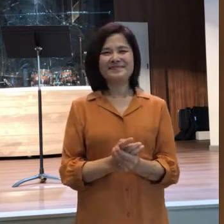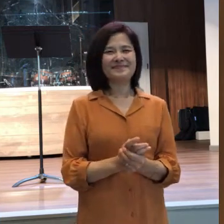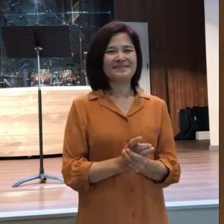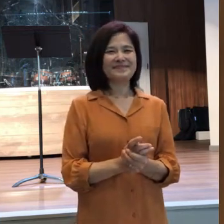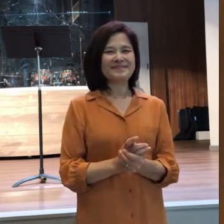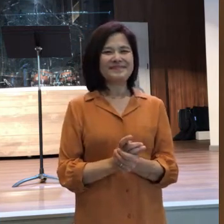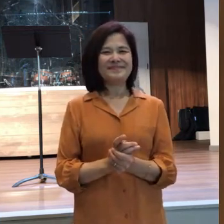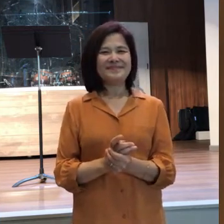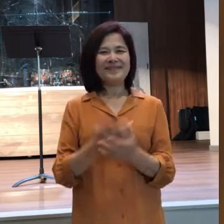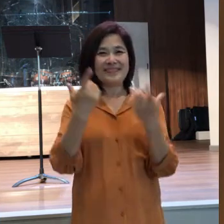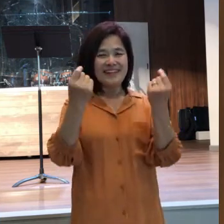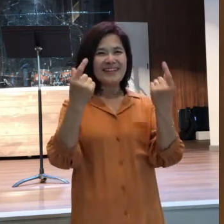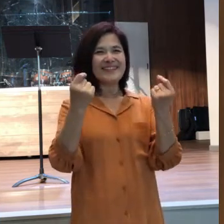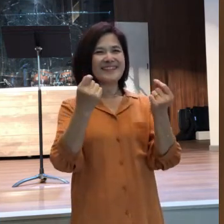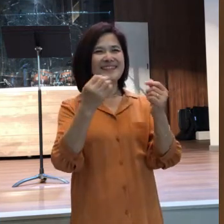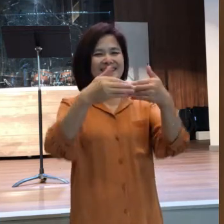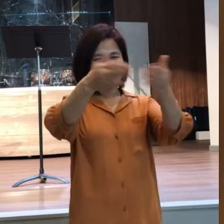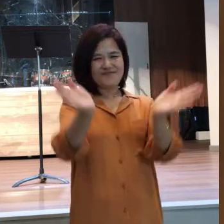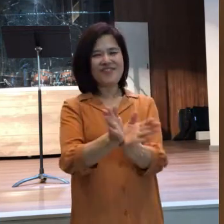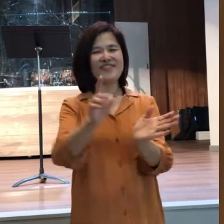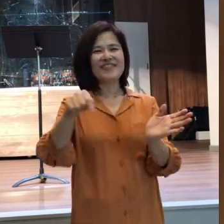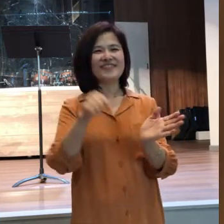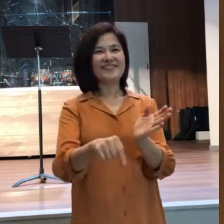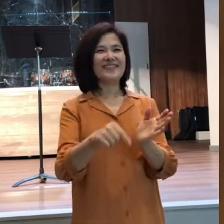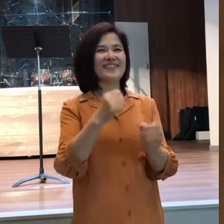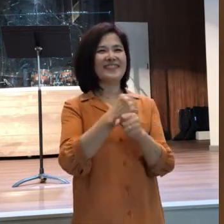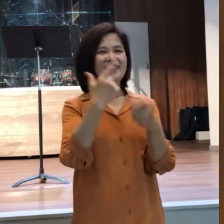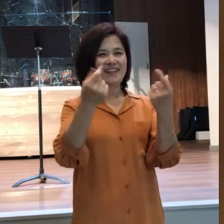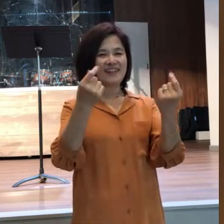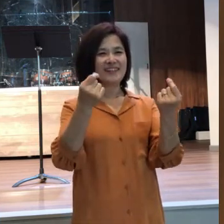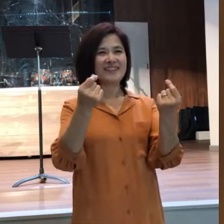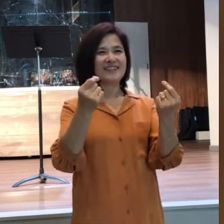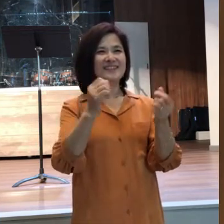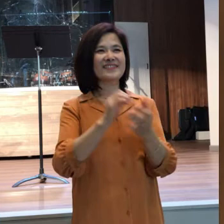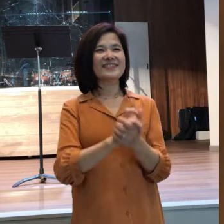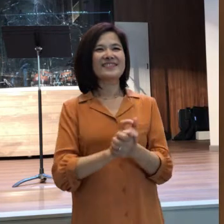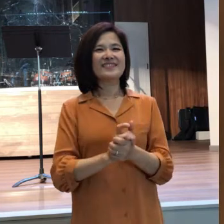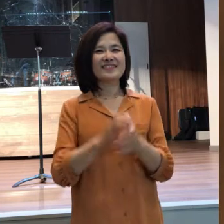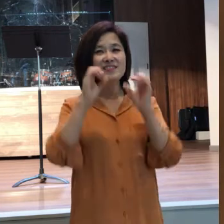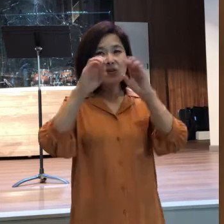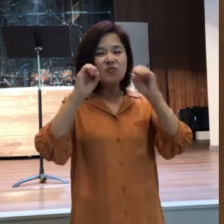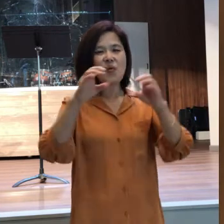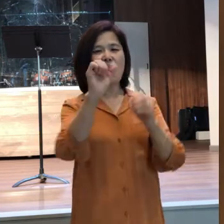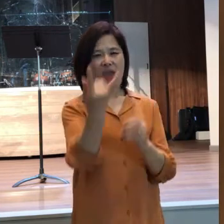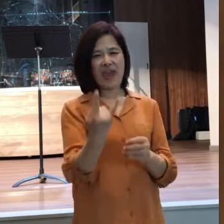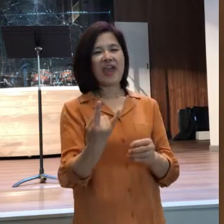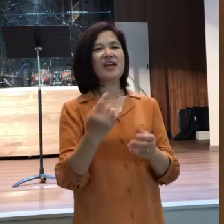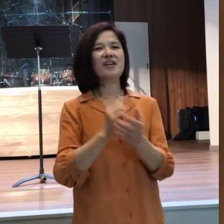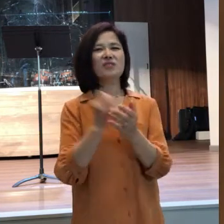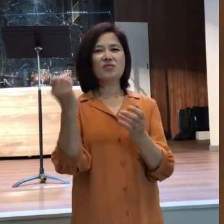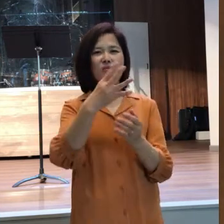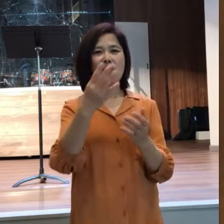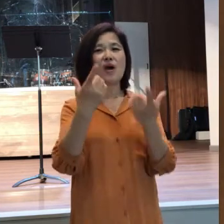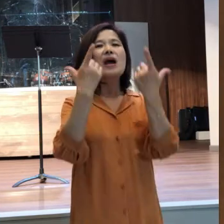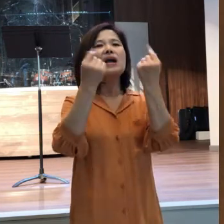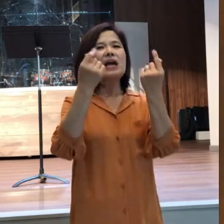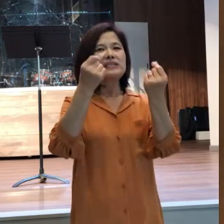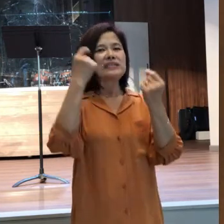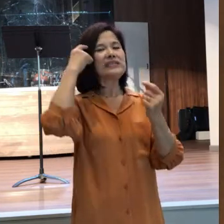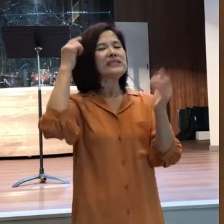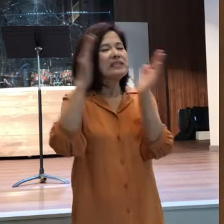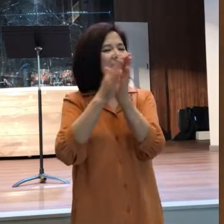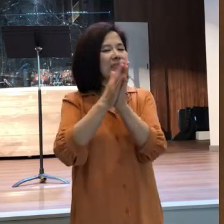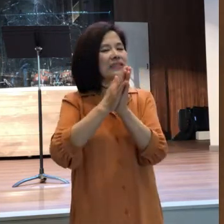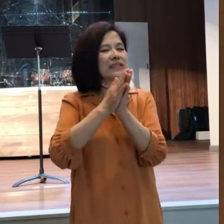여러분. 같은 구역에서나 또 같은 그 전도회에서나 공감을 해주는 거예요.